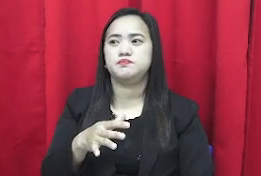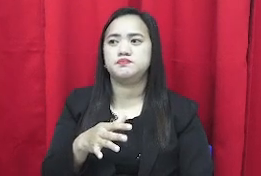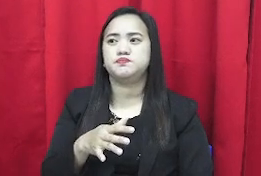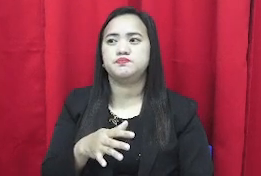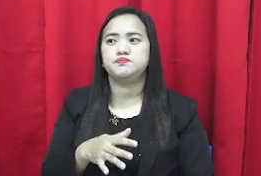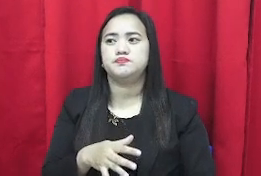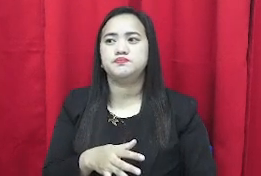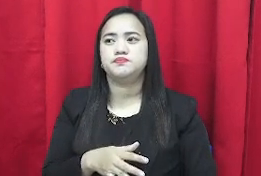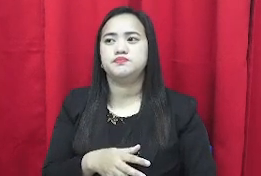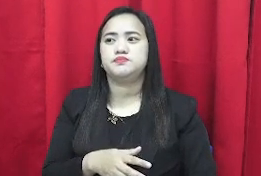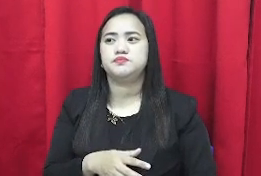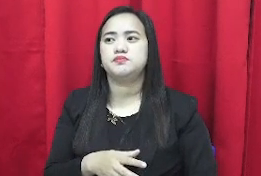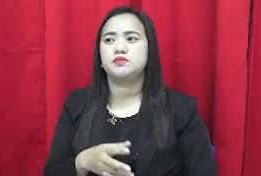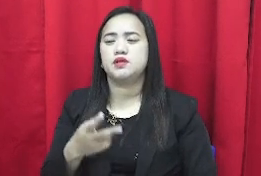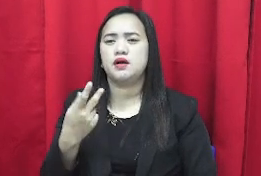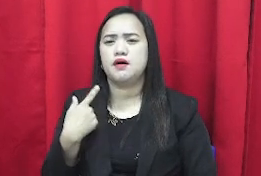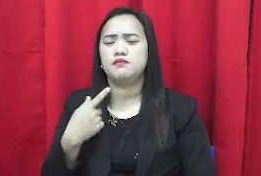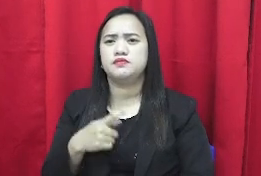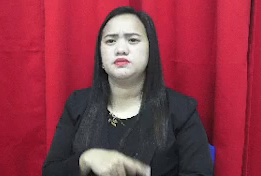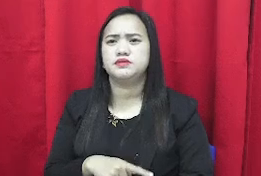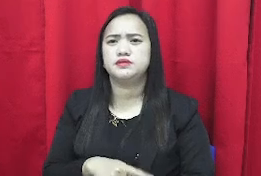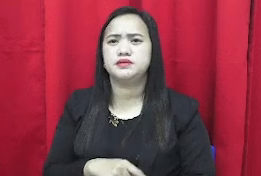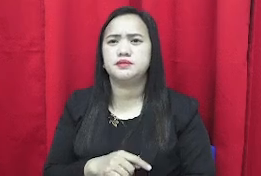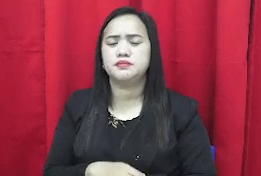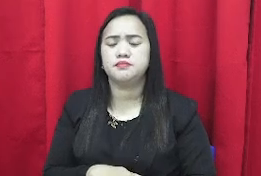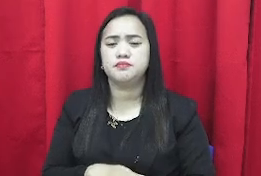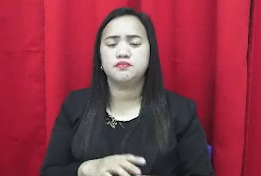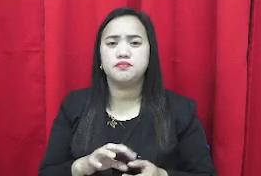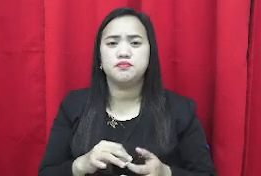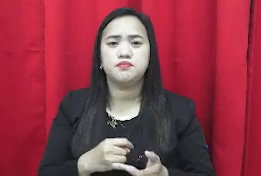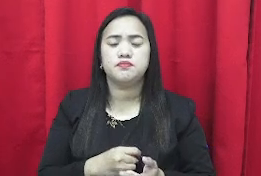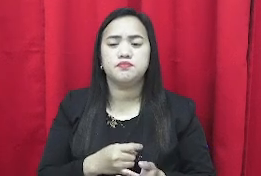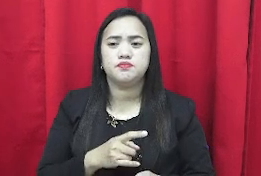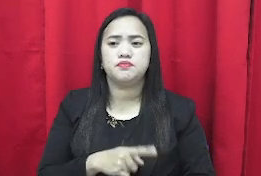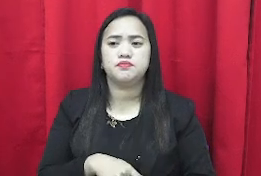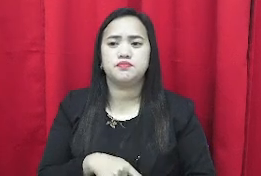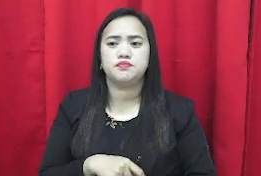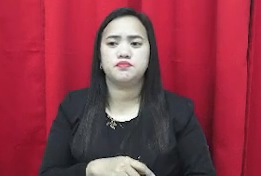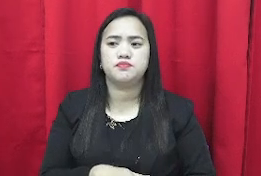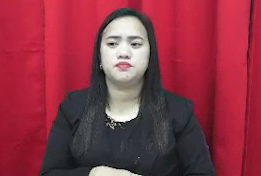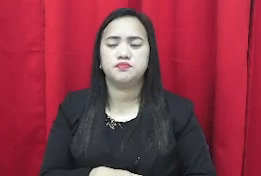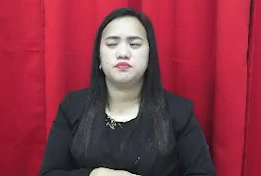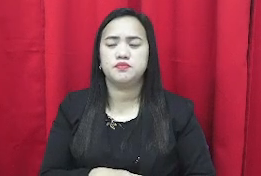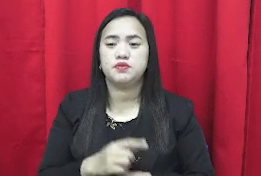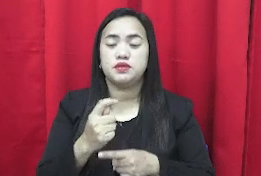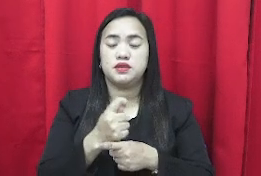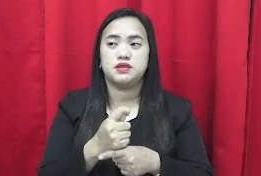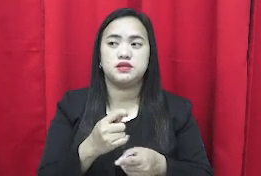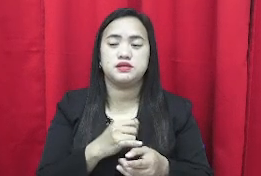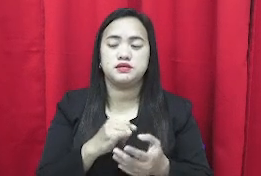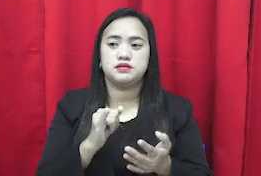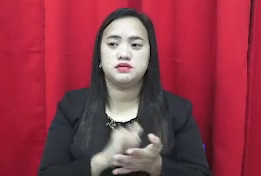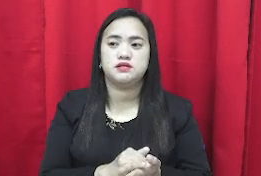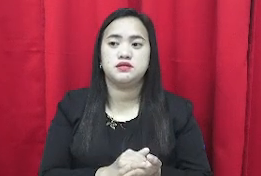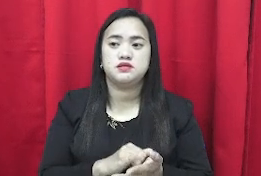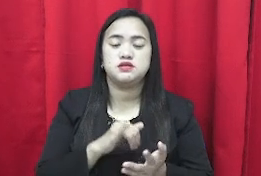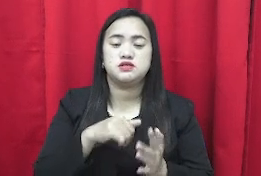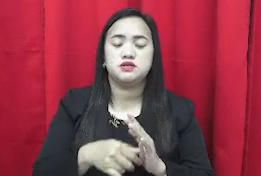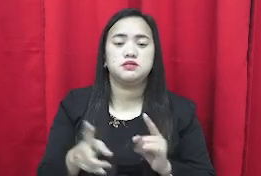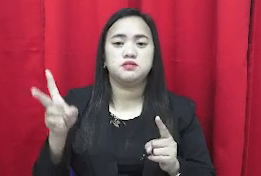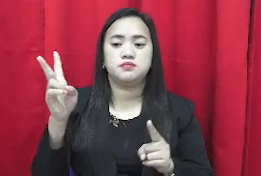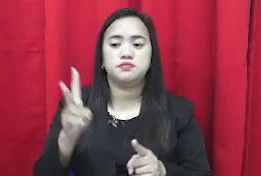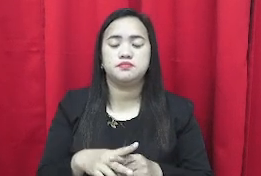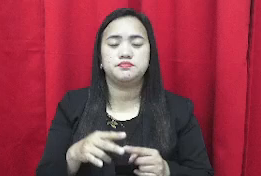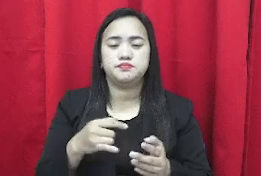nandon ba sila alam may panahon naman talaga sa ganon eh may panahon pero may panahon na ang training is that o na i-apply mo ngayon